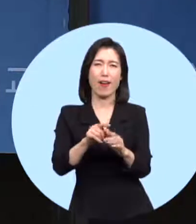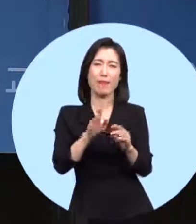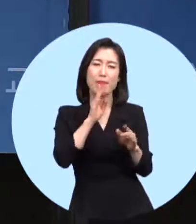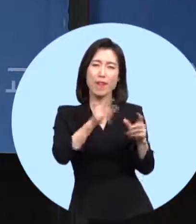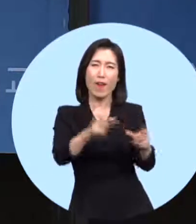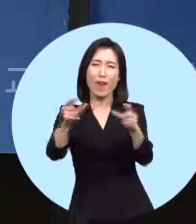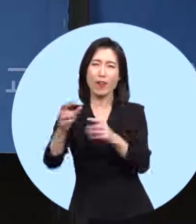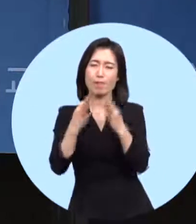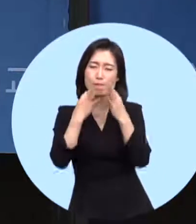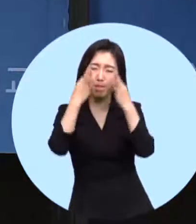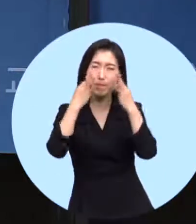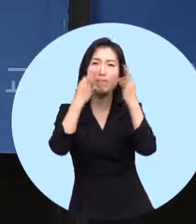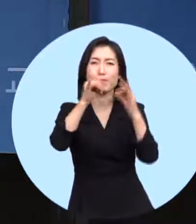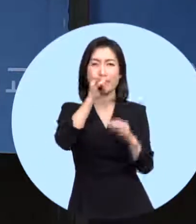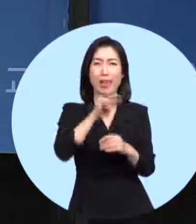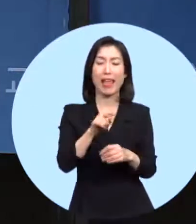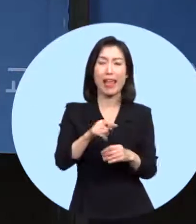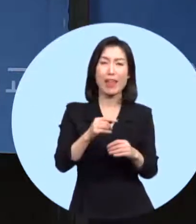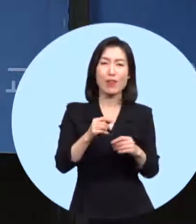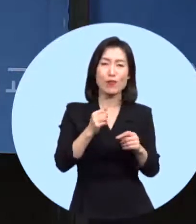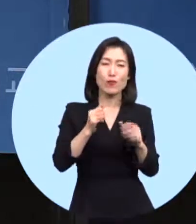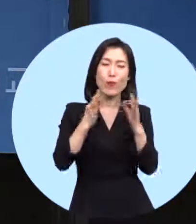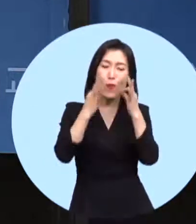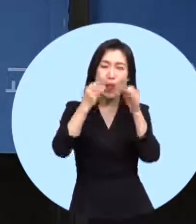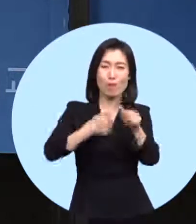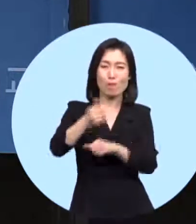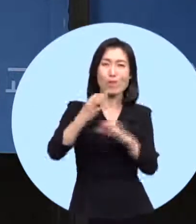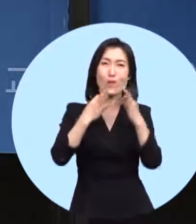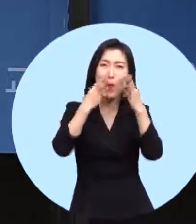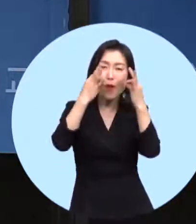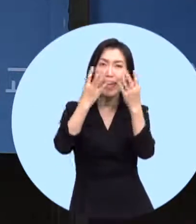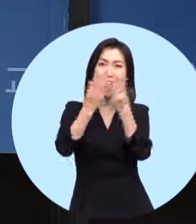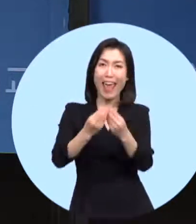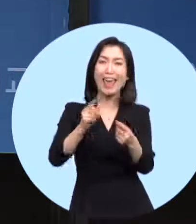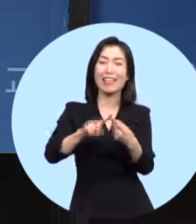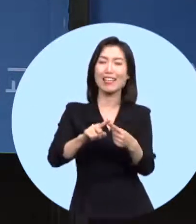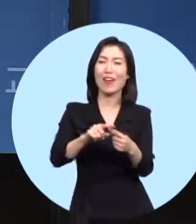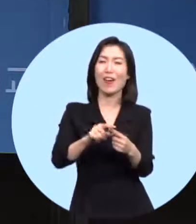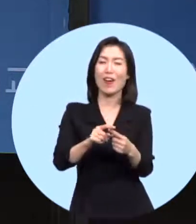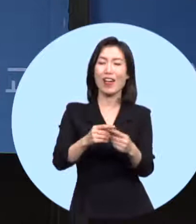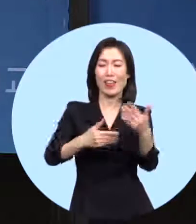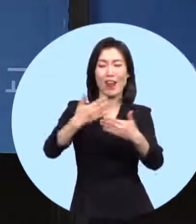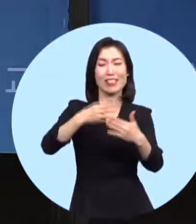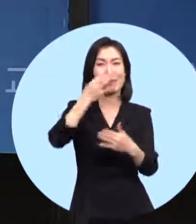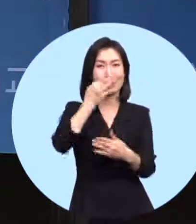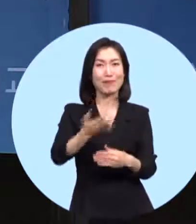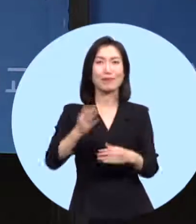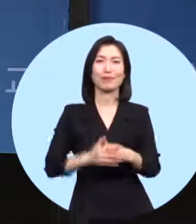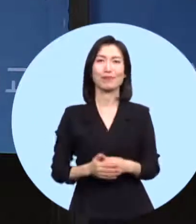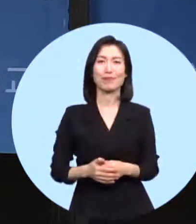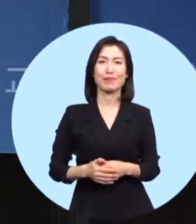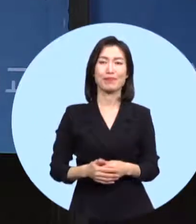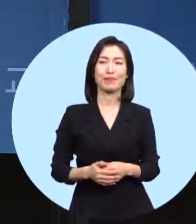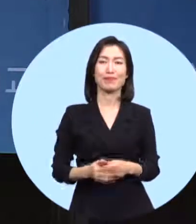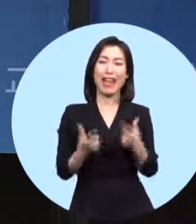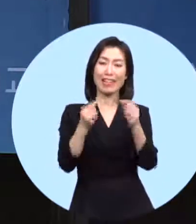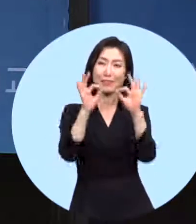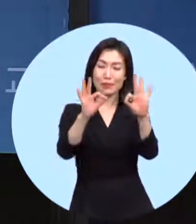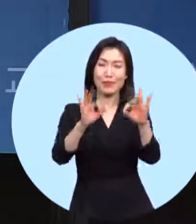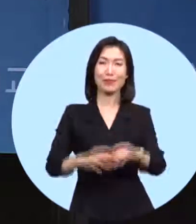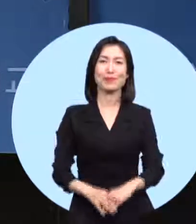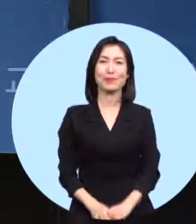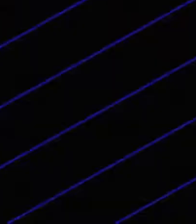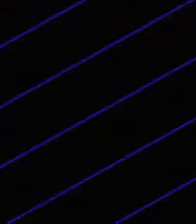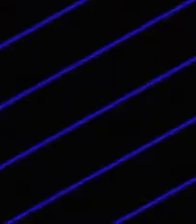현장에서 이루어지고 있죠. 오늘은 그 좋은 사례를 한번 영상으로 여러분에게 소개해 드리고자 하겠습니다. 같이 한번 영상을